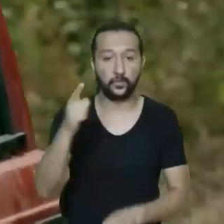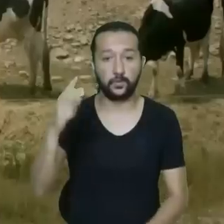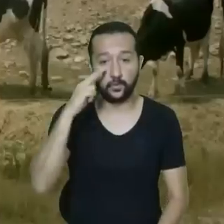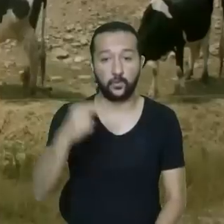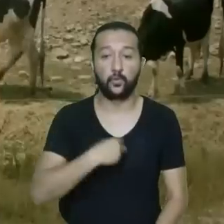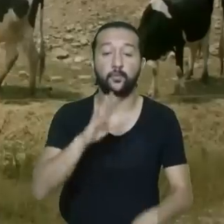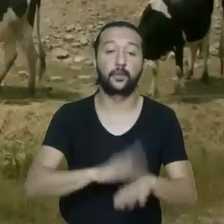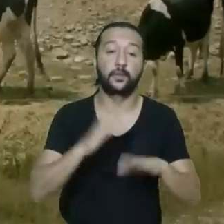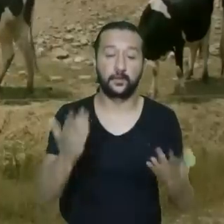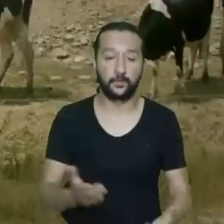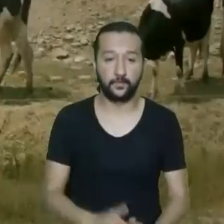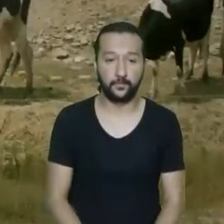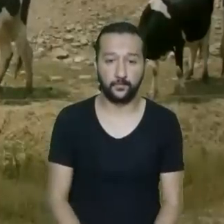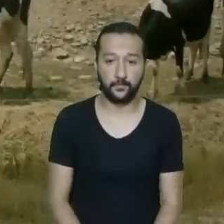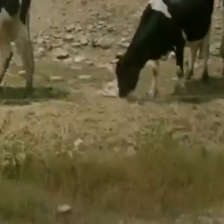bitmedi de.